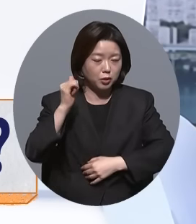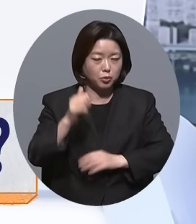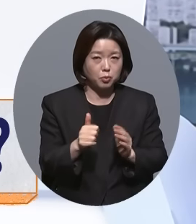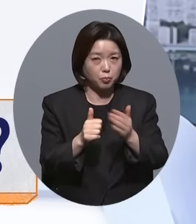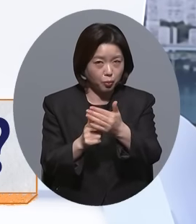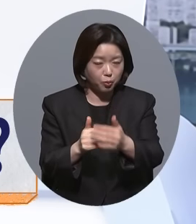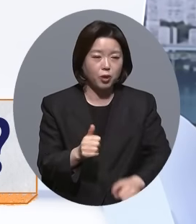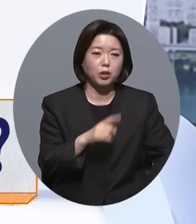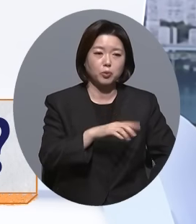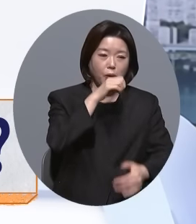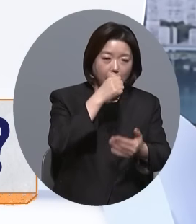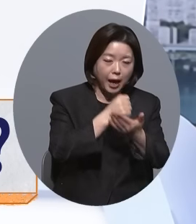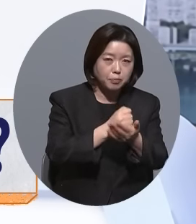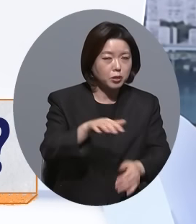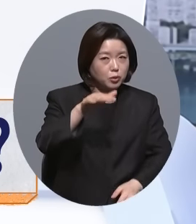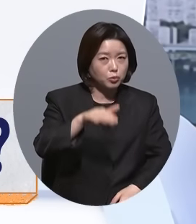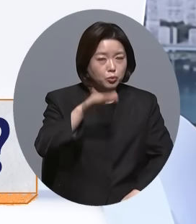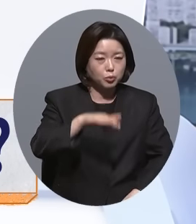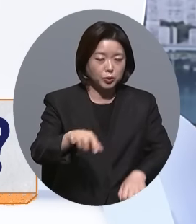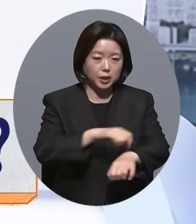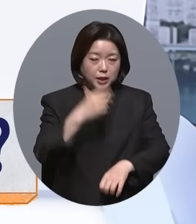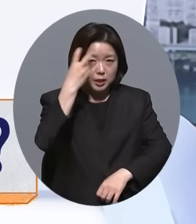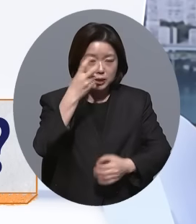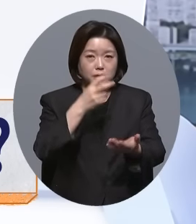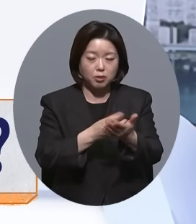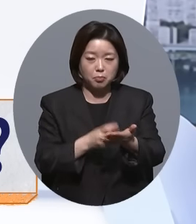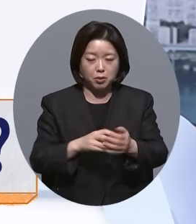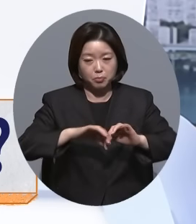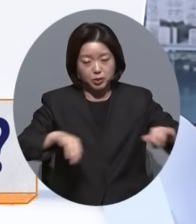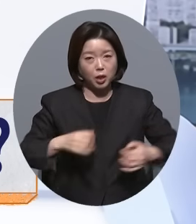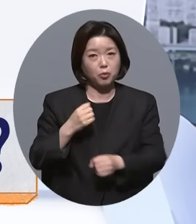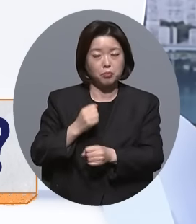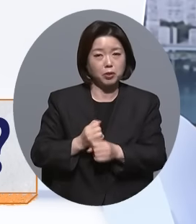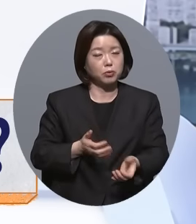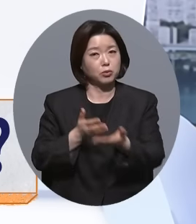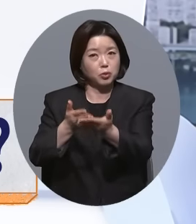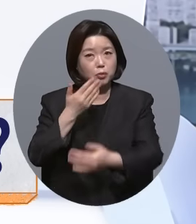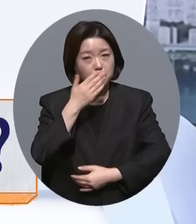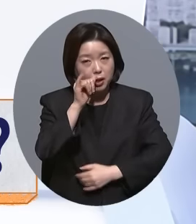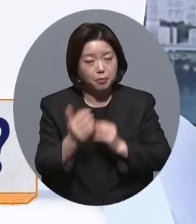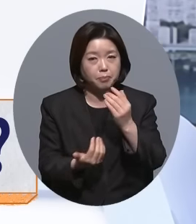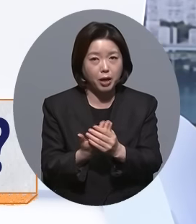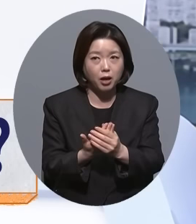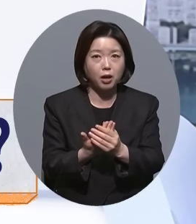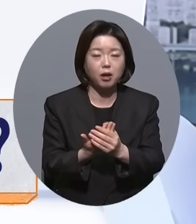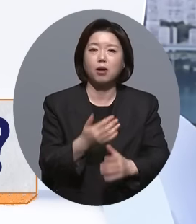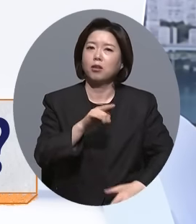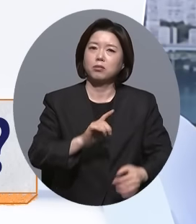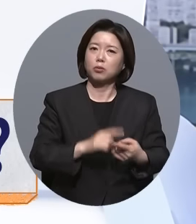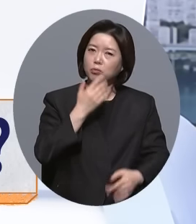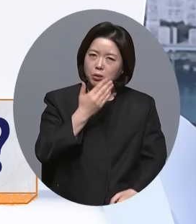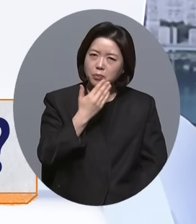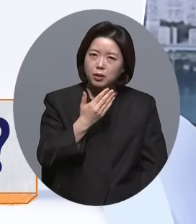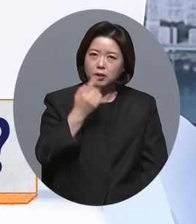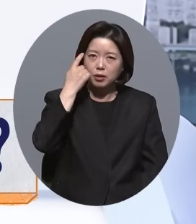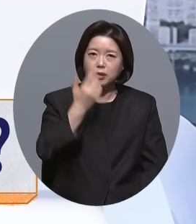되면서도 합리적인 수준의 특검법안을 별도로 만들어서 제출할 수도 있다 이런 얘기가 나오고 있는데 그 부분은 좀 가능성이